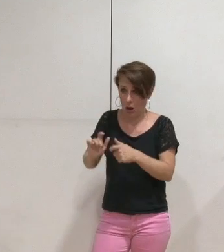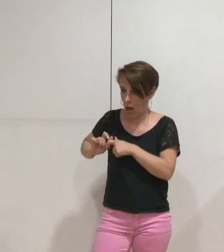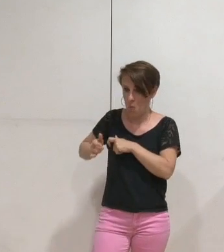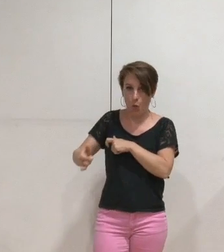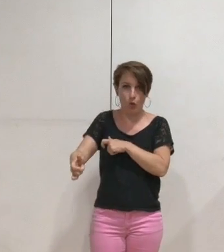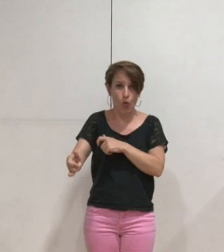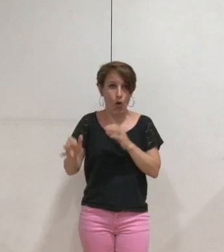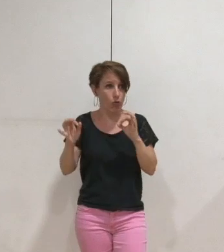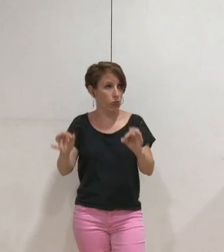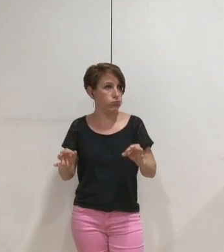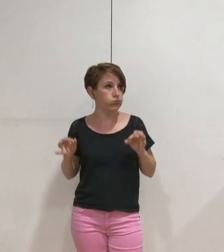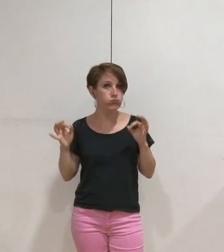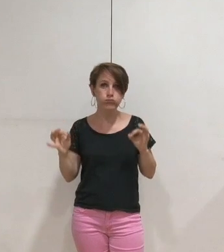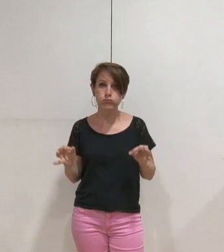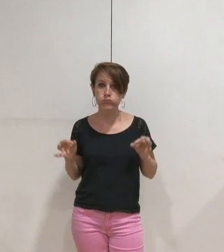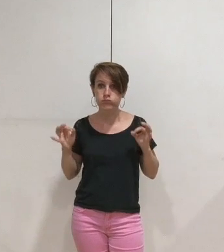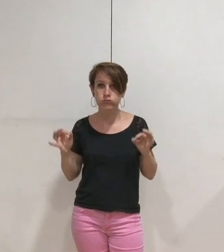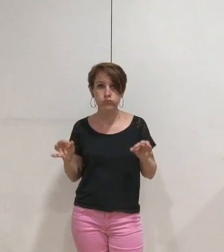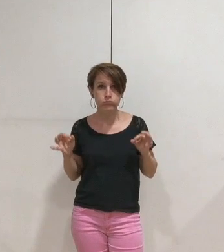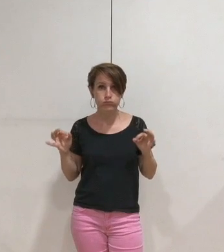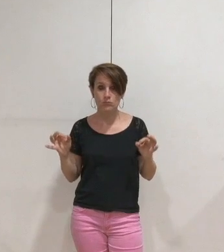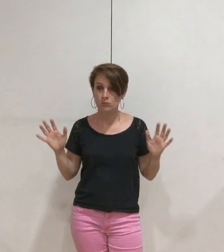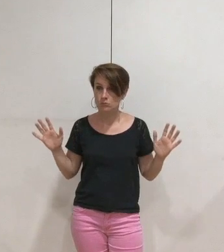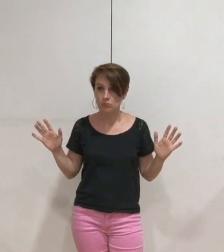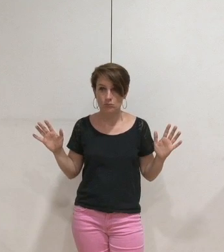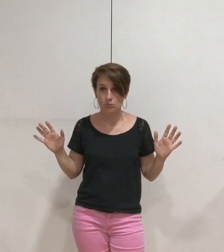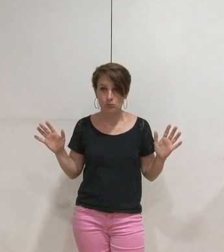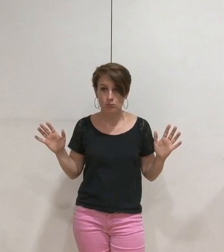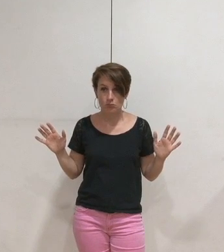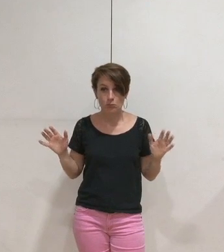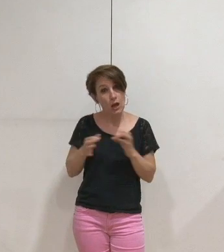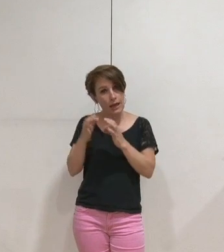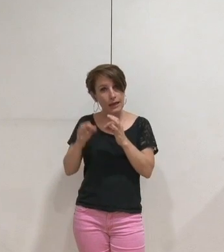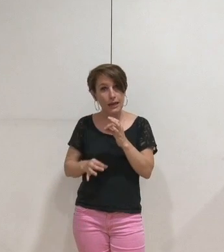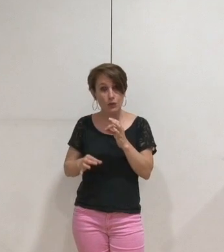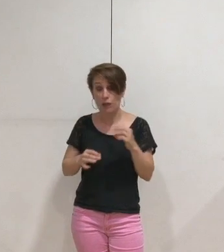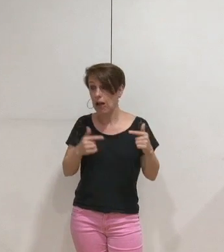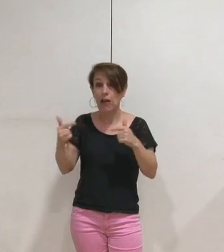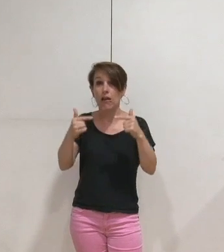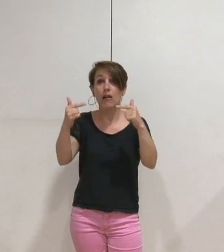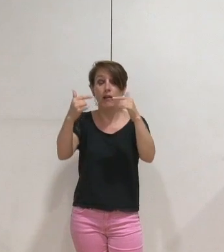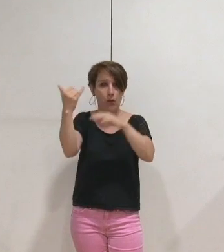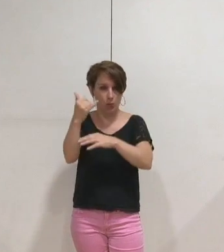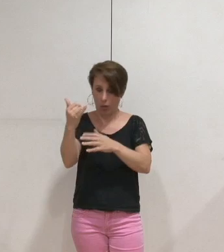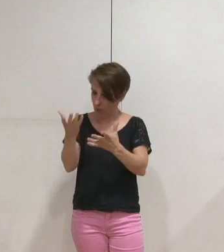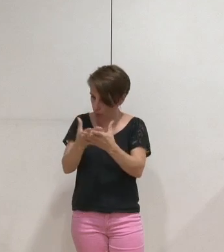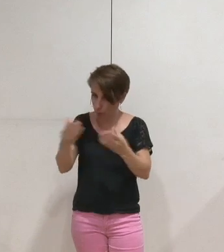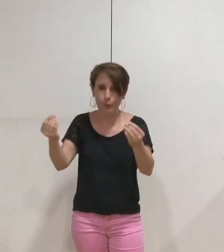effectivement euh est une sortie positive pour tout le monde sur ce